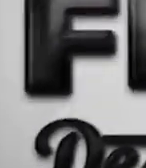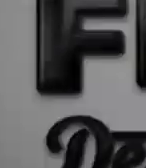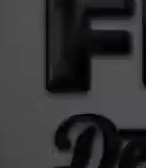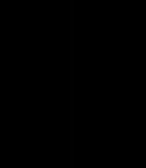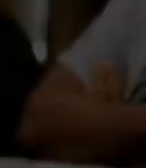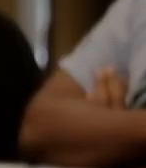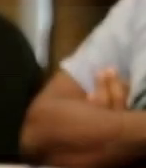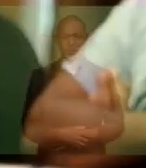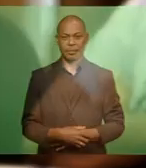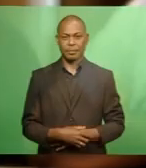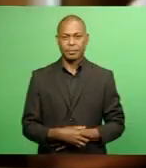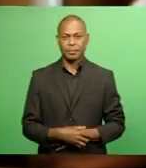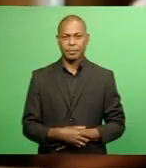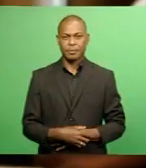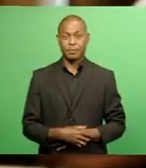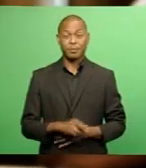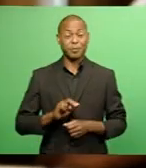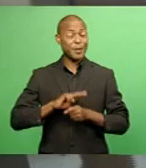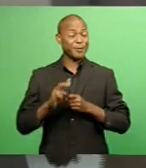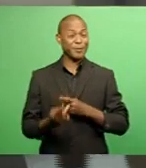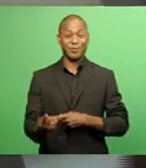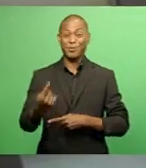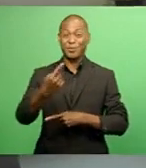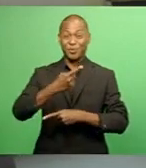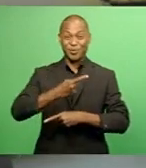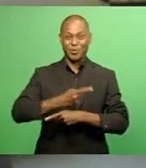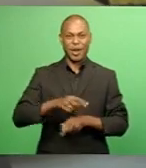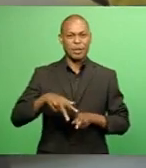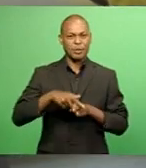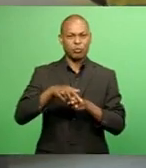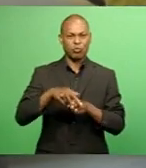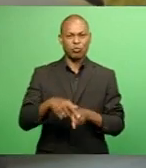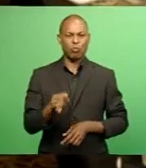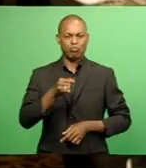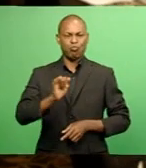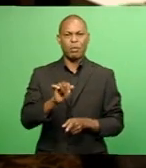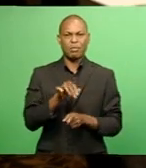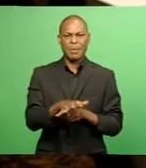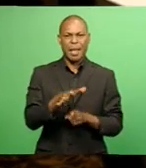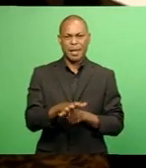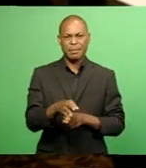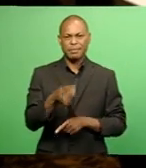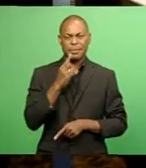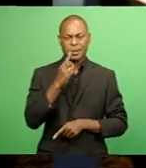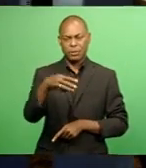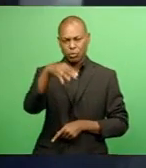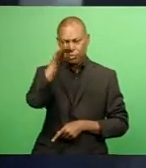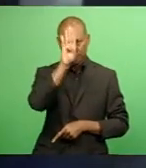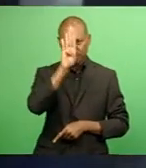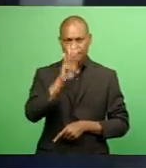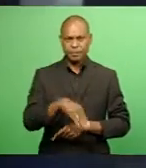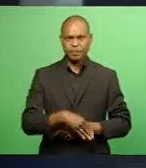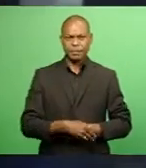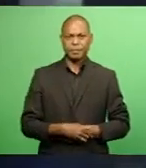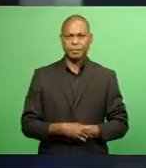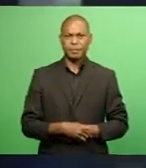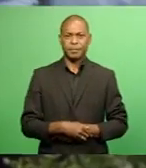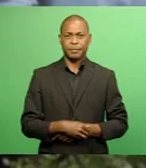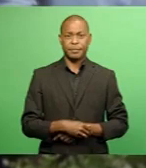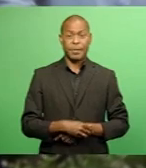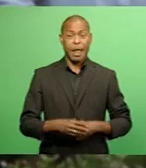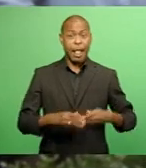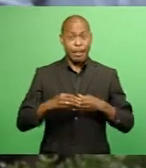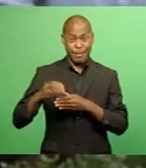2 देश की In the news tonight, Nandronga wrongfully blamed, says Rokotui. Ngavoka